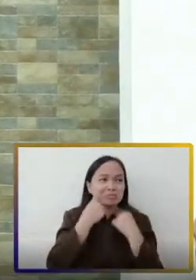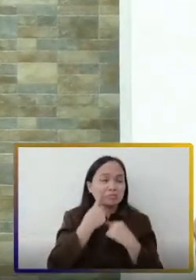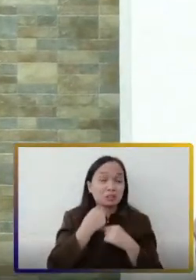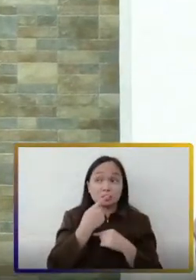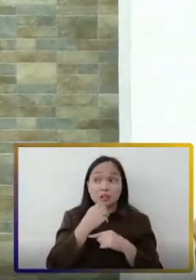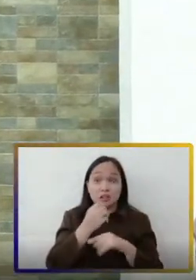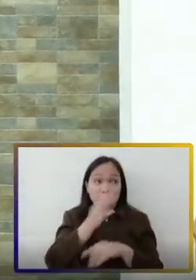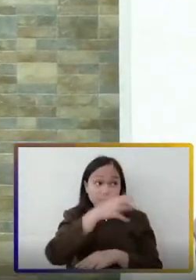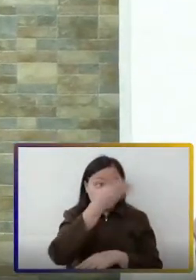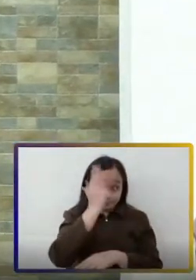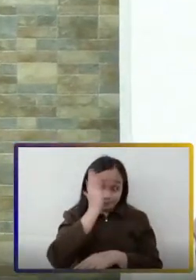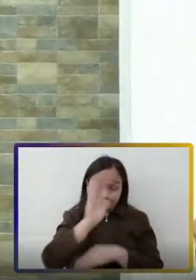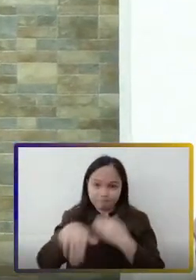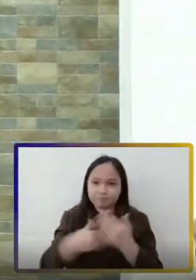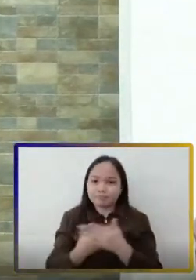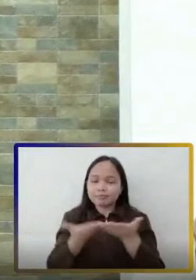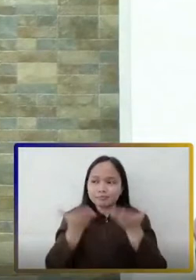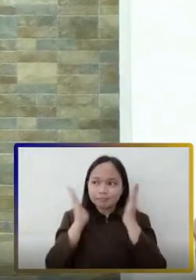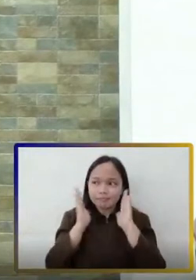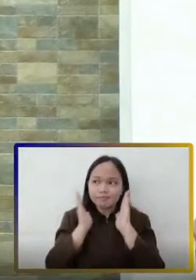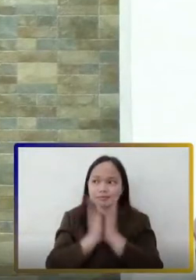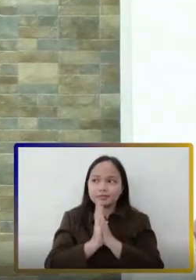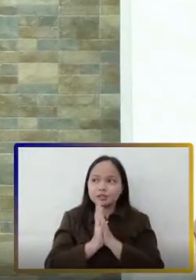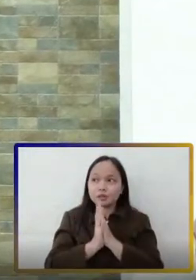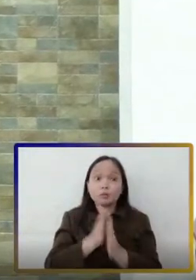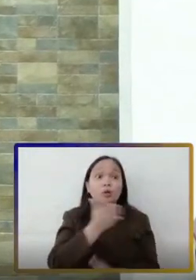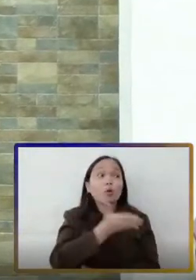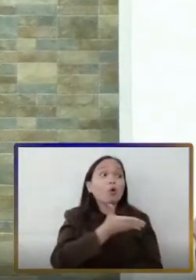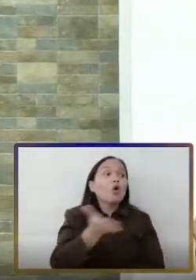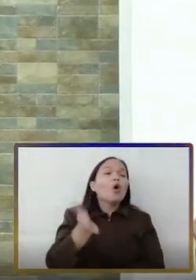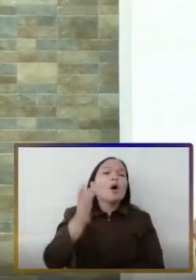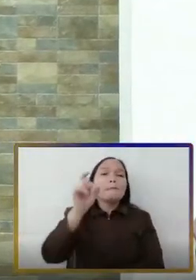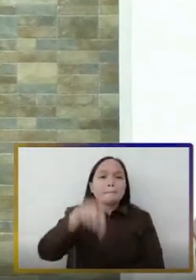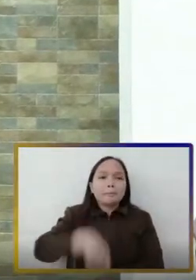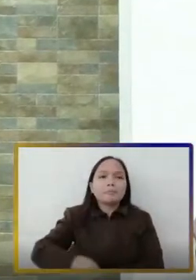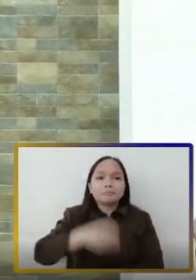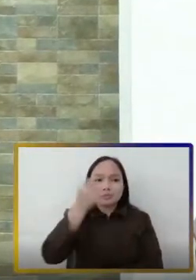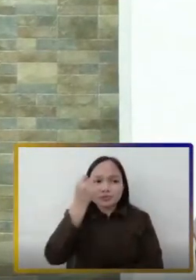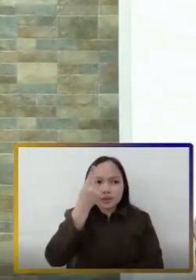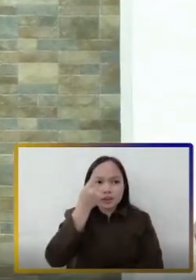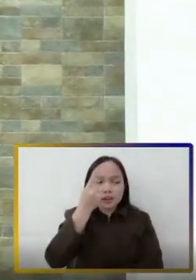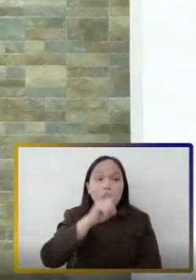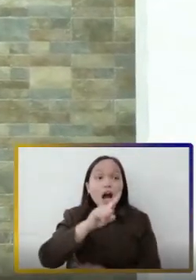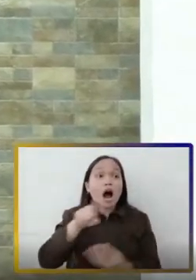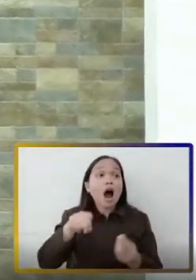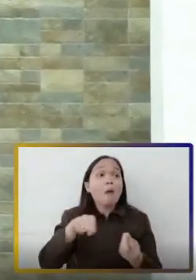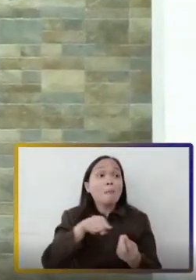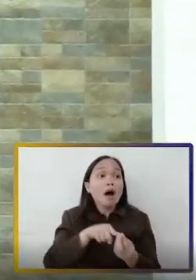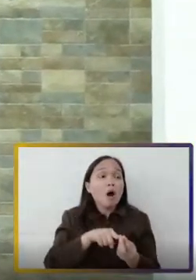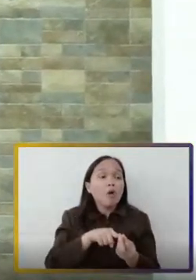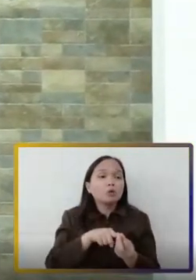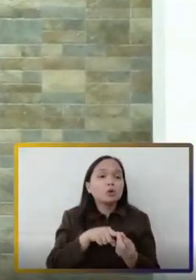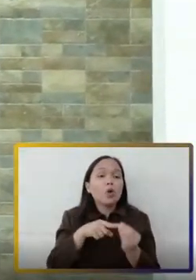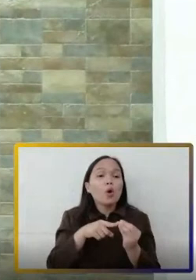bata, makinig kayo ng mabuti. Dapat maunawaan nyo ang etiquette. sa buhay na